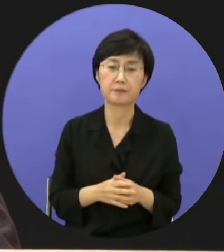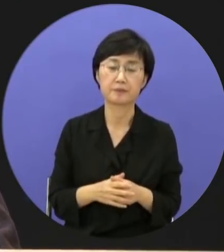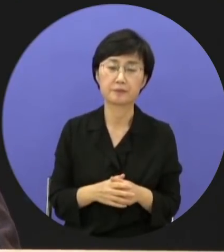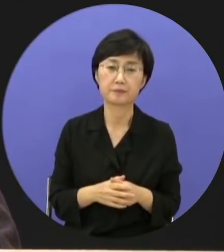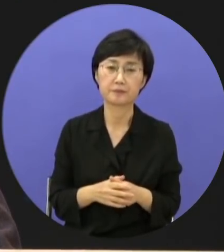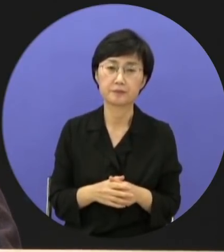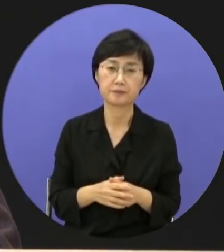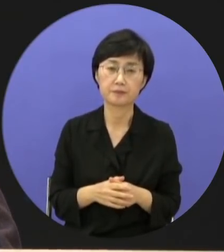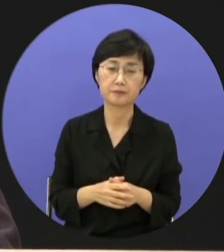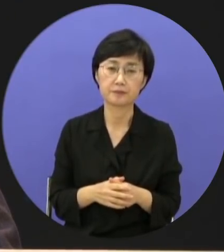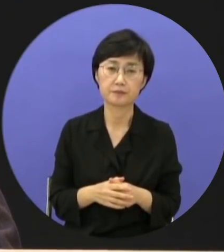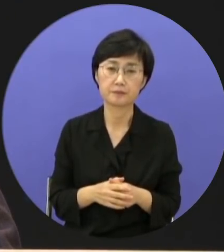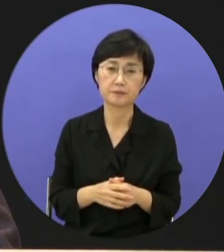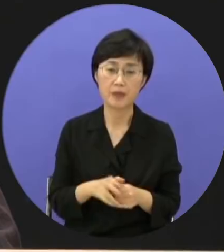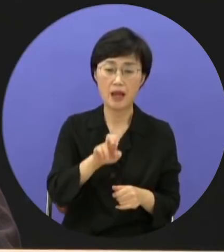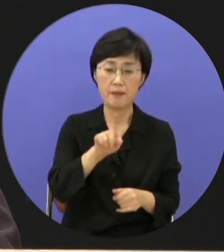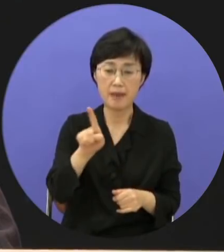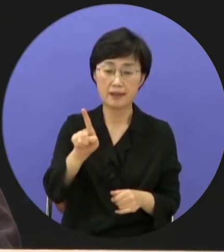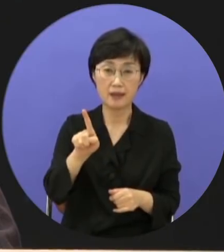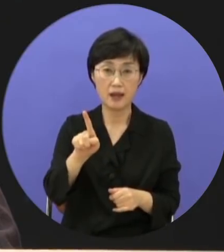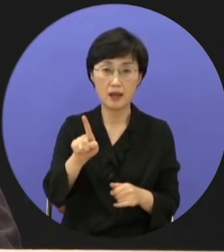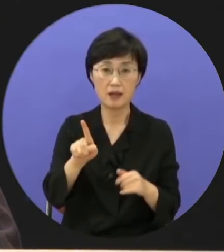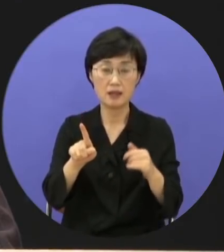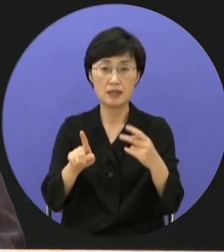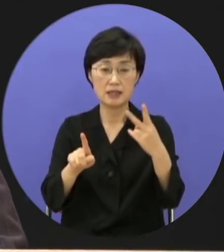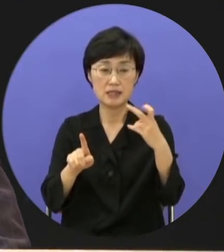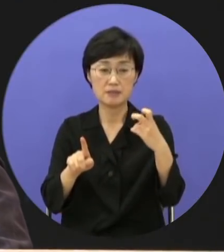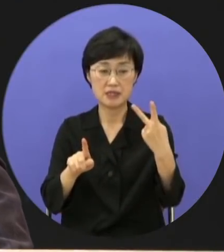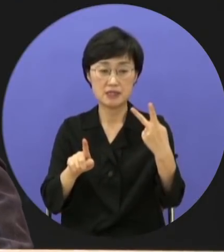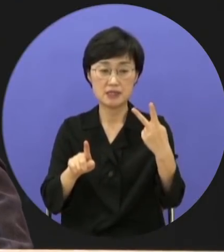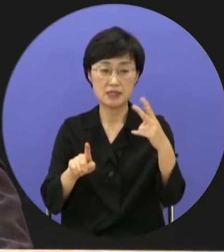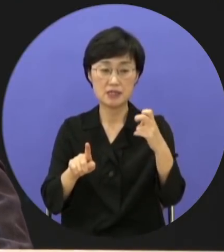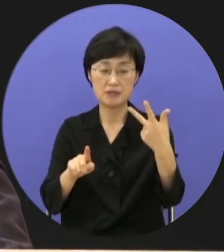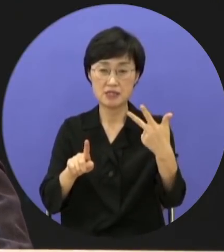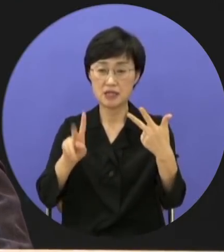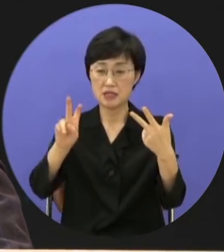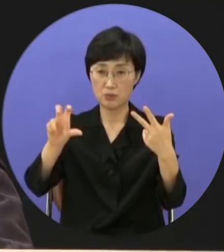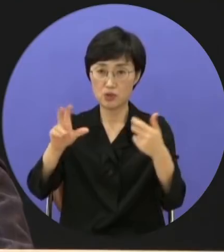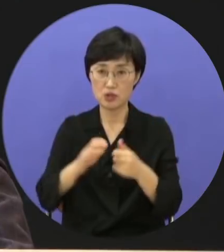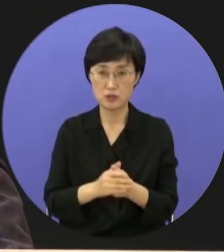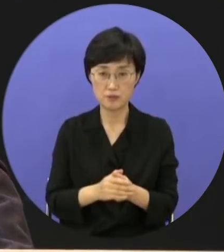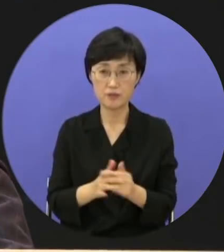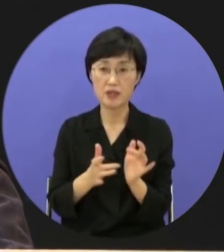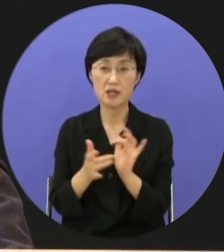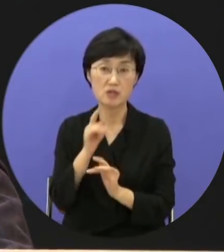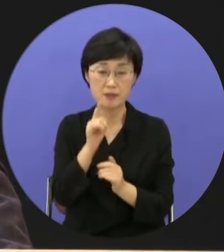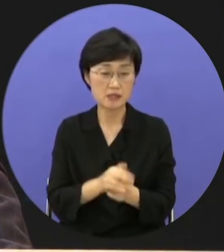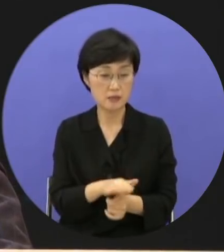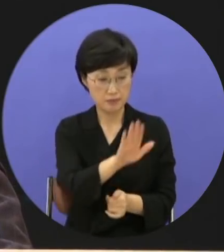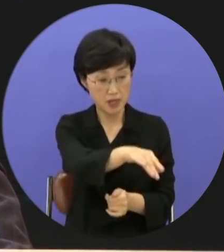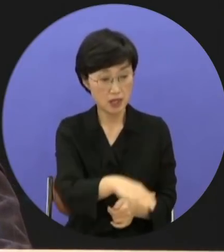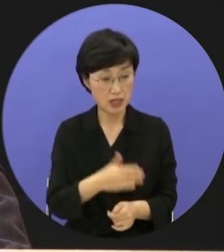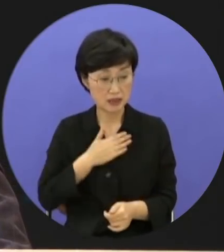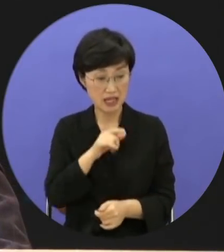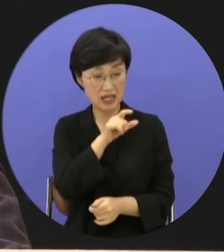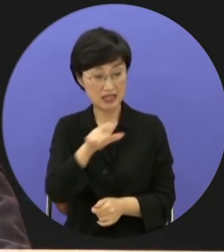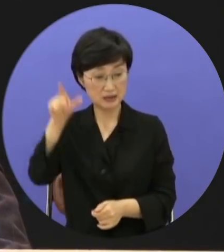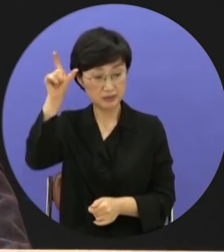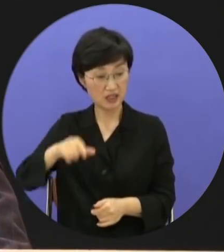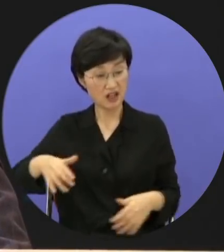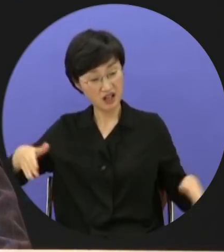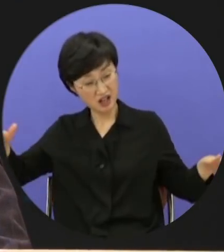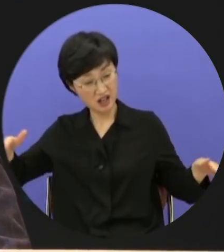him to go instead. 마태복음 27장 25절 예수님께서 나를 위해 울지 말고 네 자녀를 위해서 울어라.